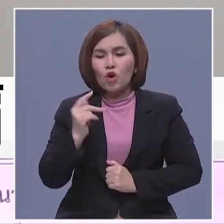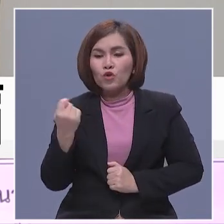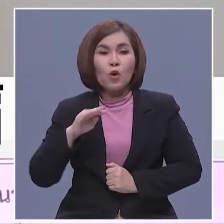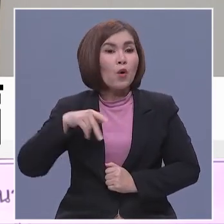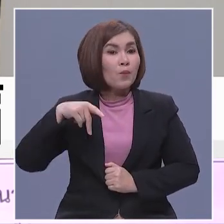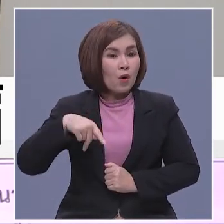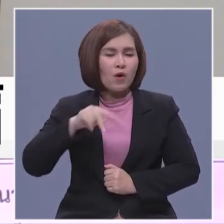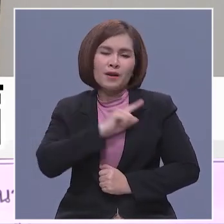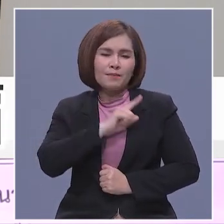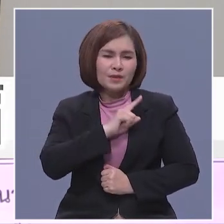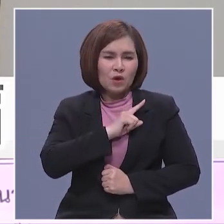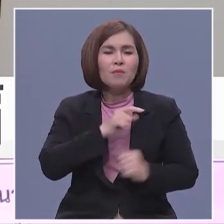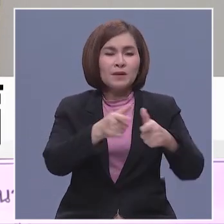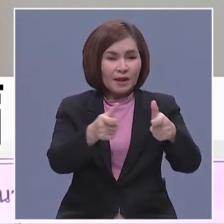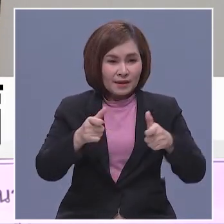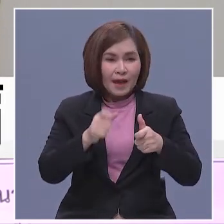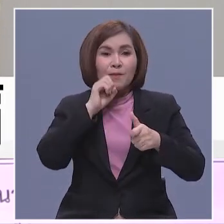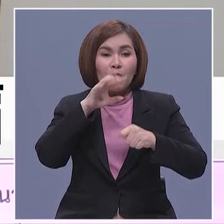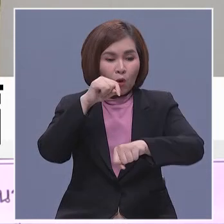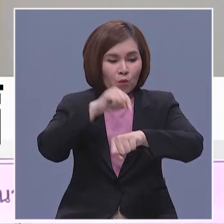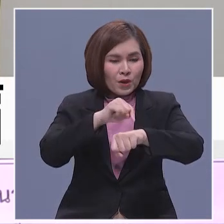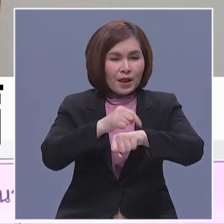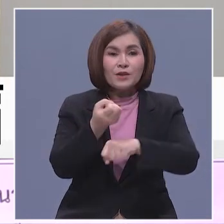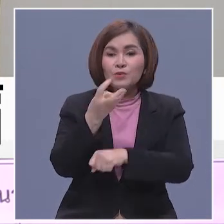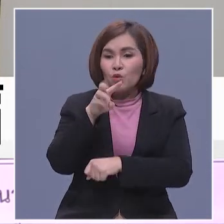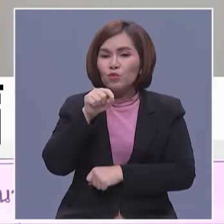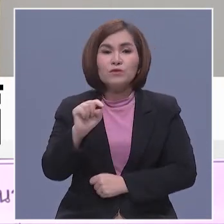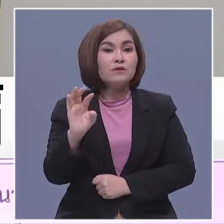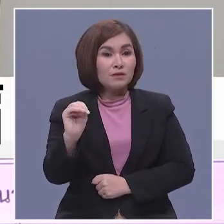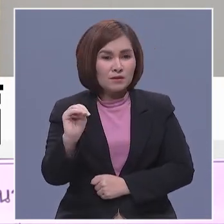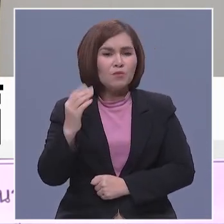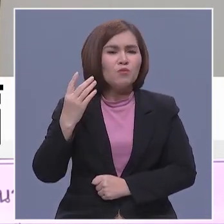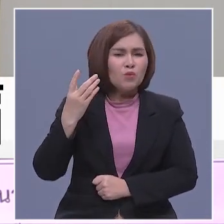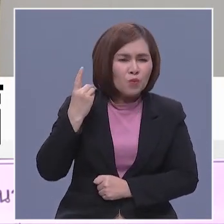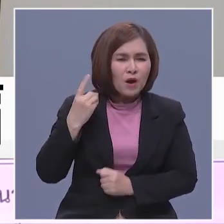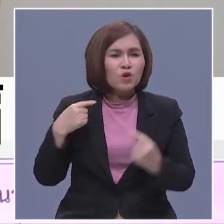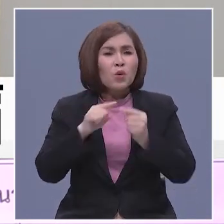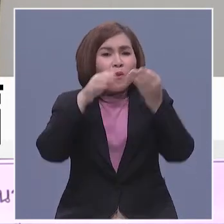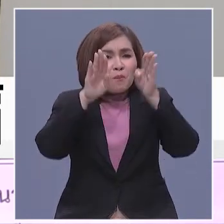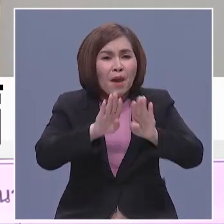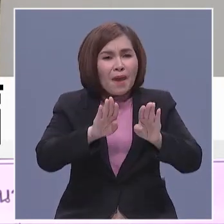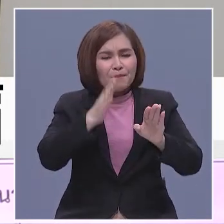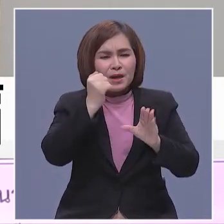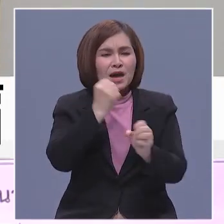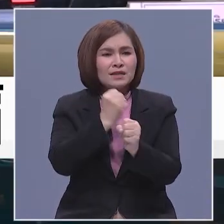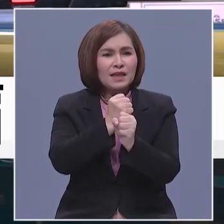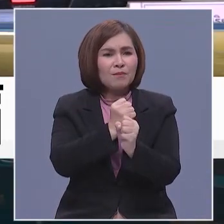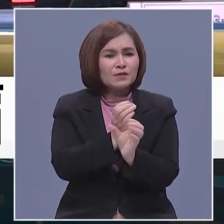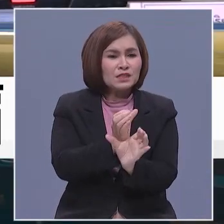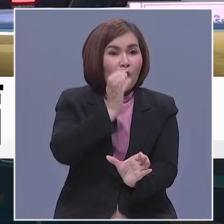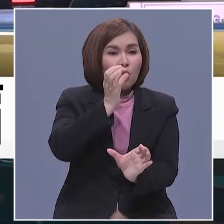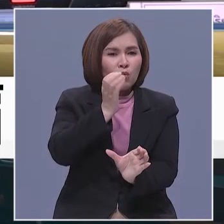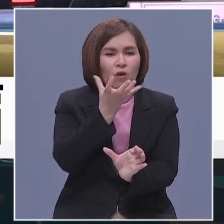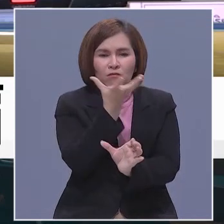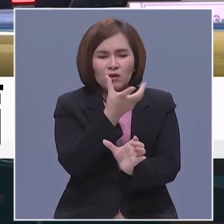ตุการณ์นี้แล้วเกิดขึ้นเมื่อช่วง 16:00 น.กับอีก 40 นาทีแบบหล่อหัวเสาที่อยู่ในระหว่างการยกแบบเหล็กออก